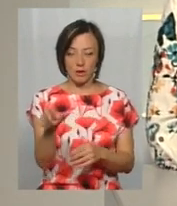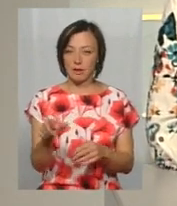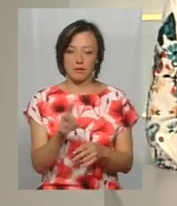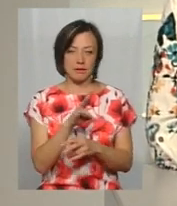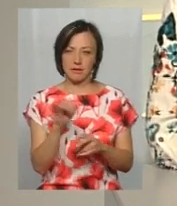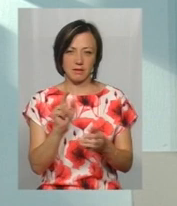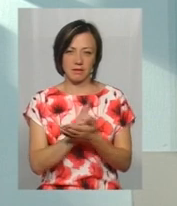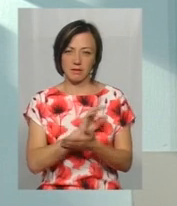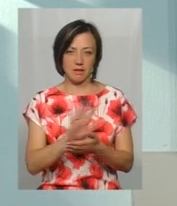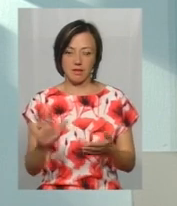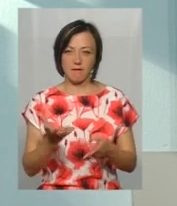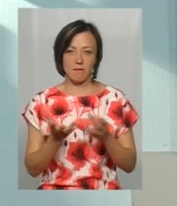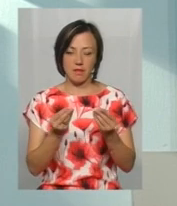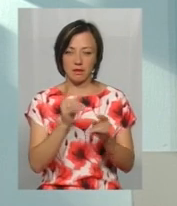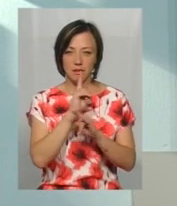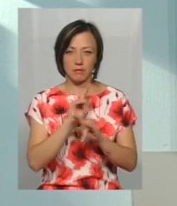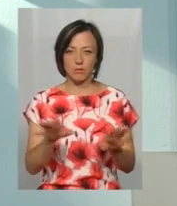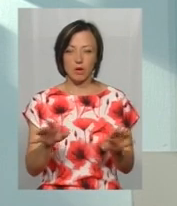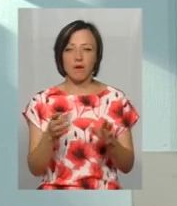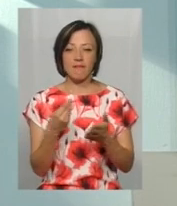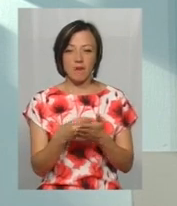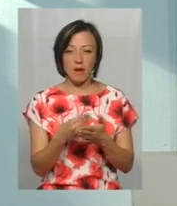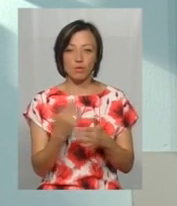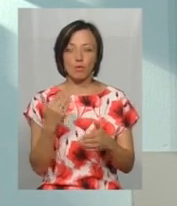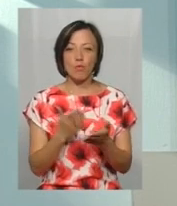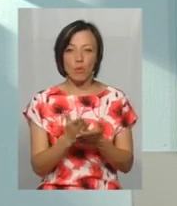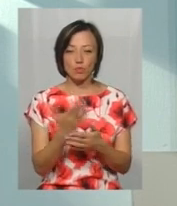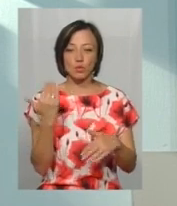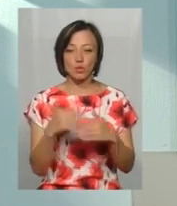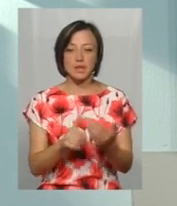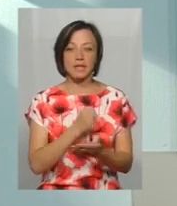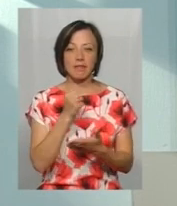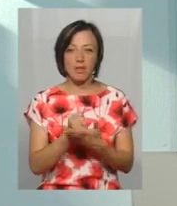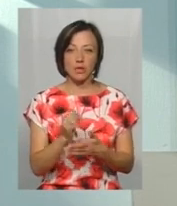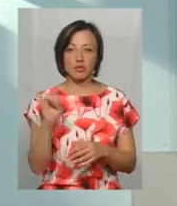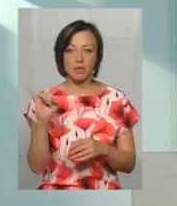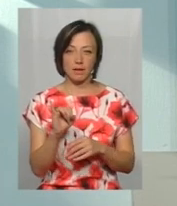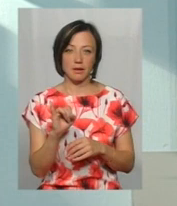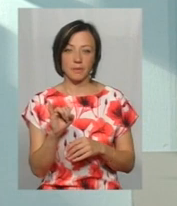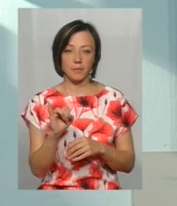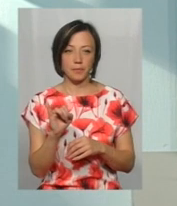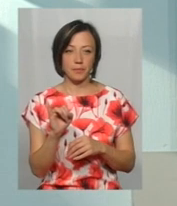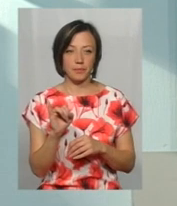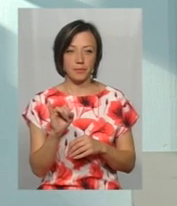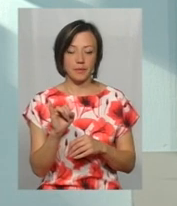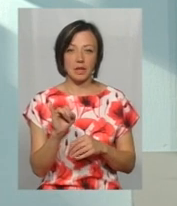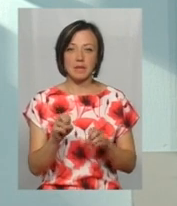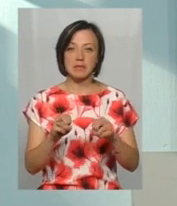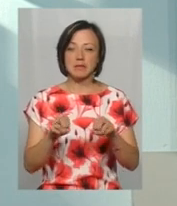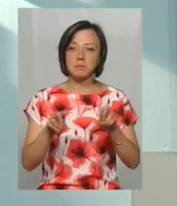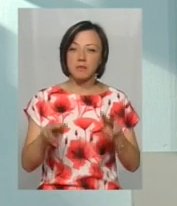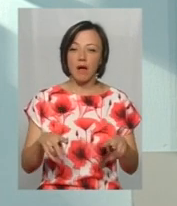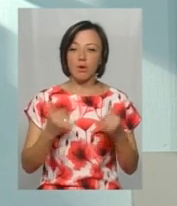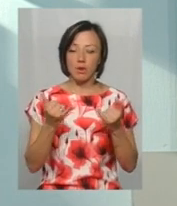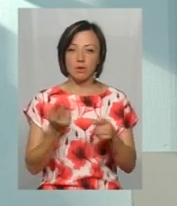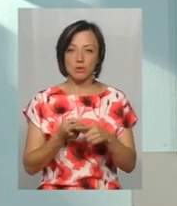має впливати, тому що вартість вже послуг затверджена і, скажімо так, спеціально для